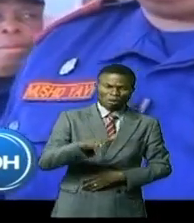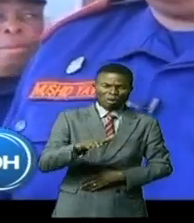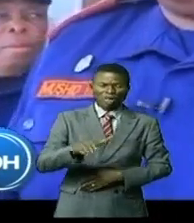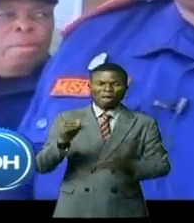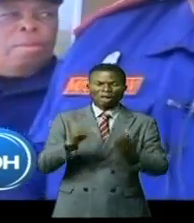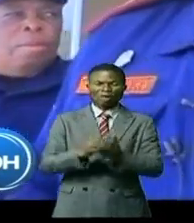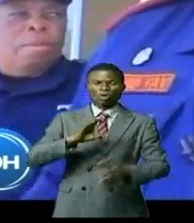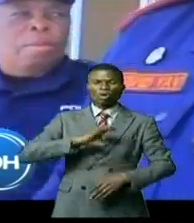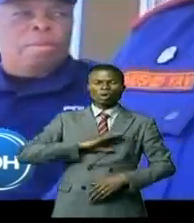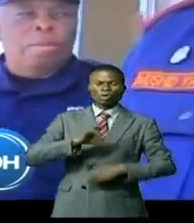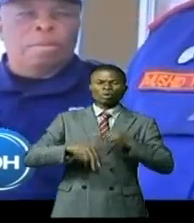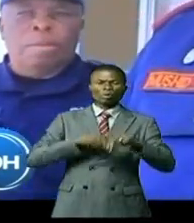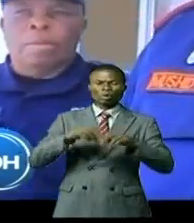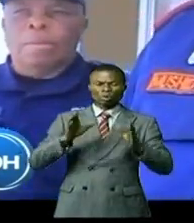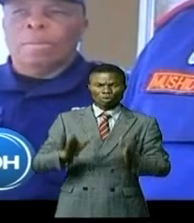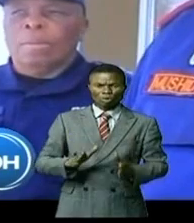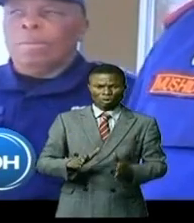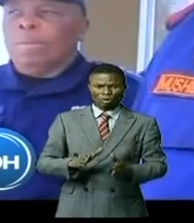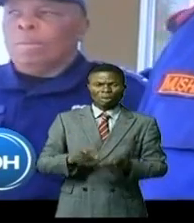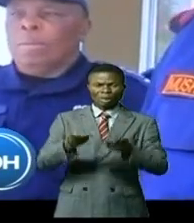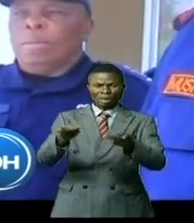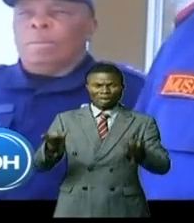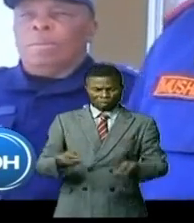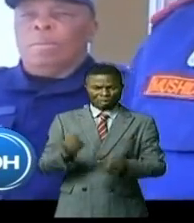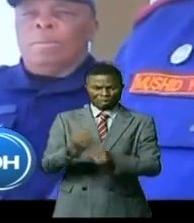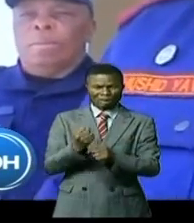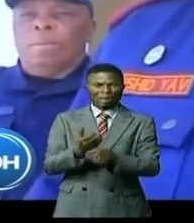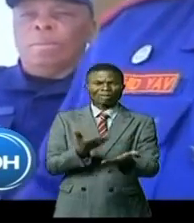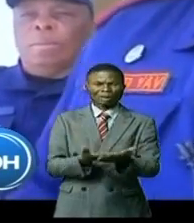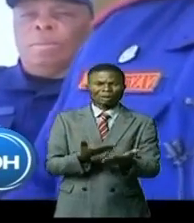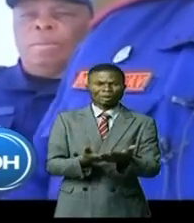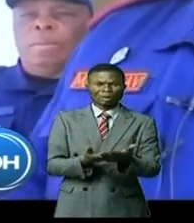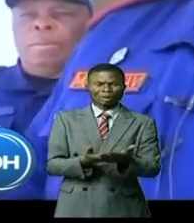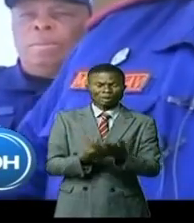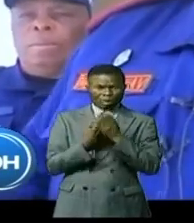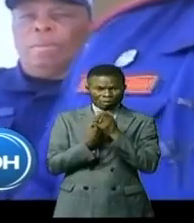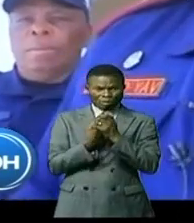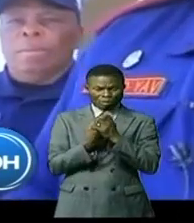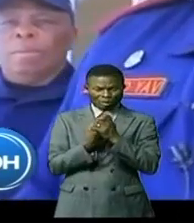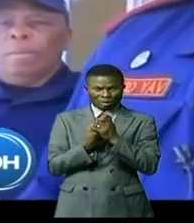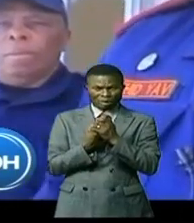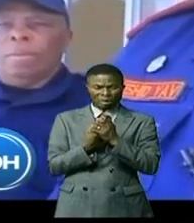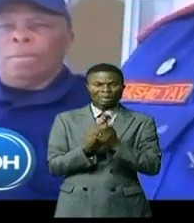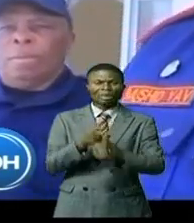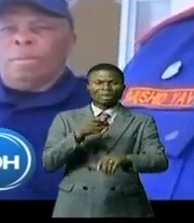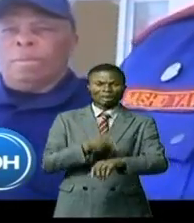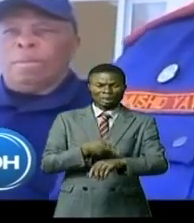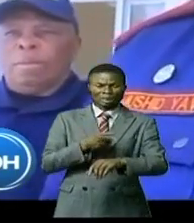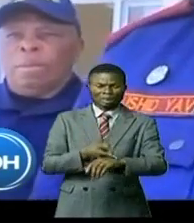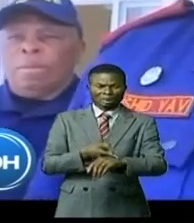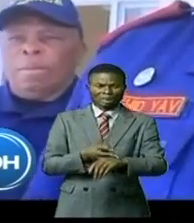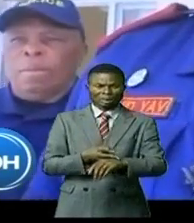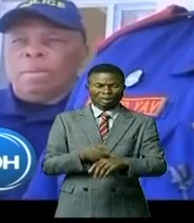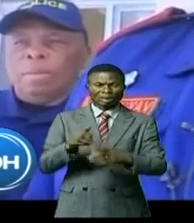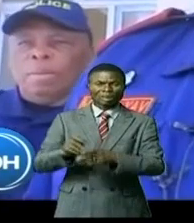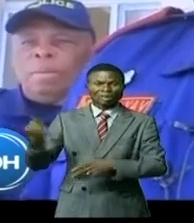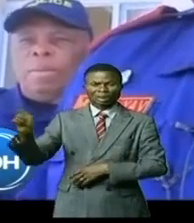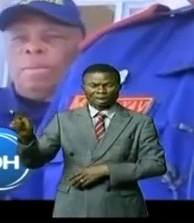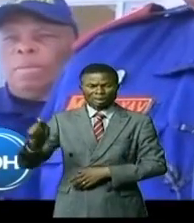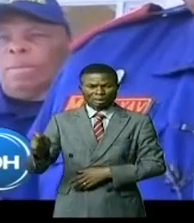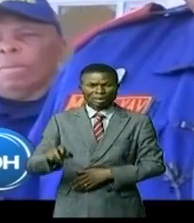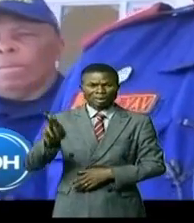police puisque nous sommes dans une zone opérationnelle. D'ici que l'ennemi était dans le territoire de